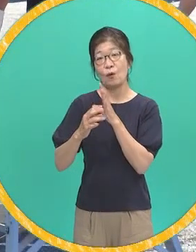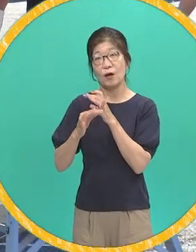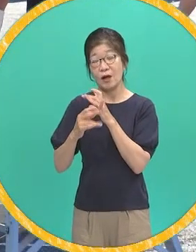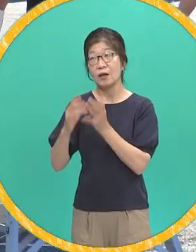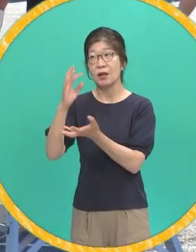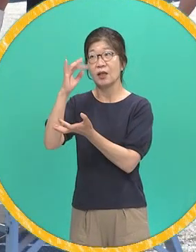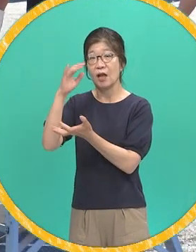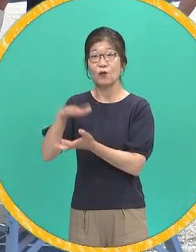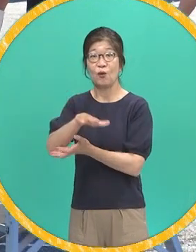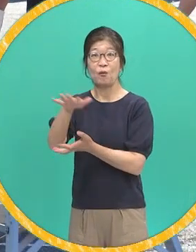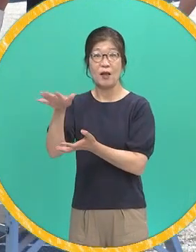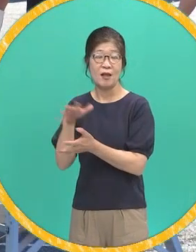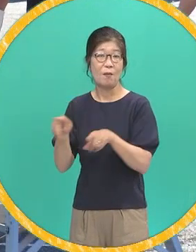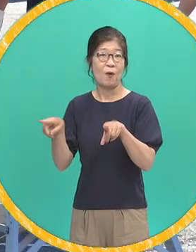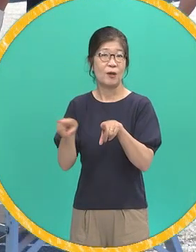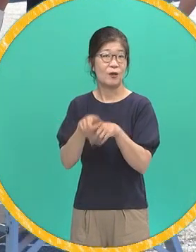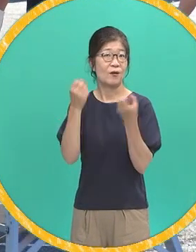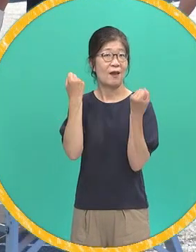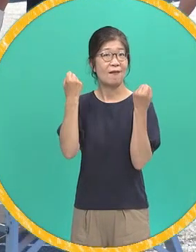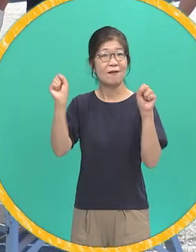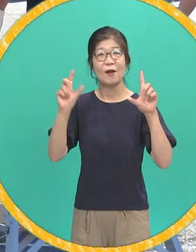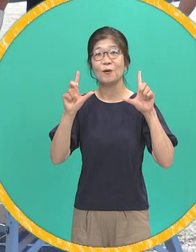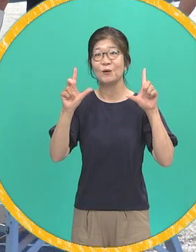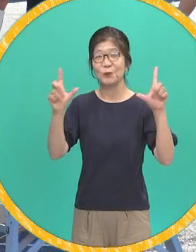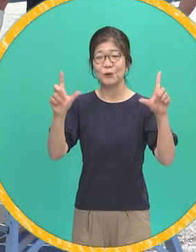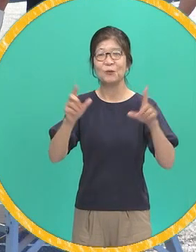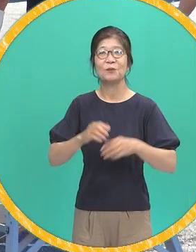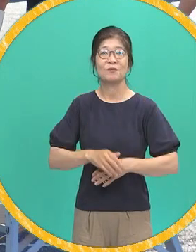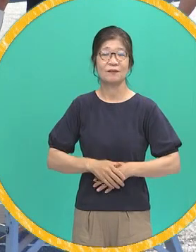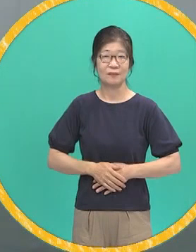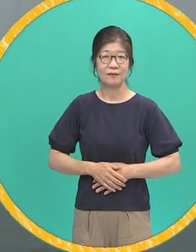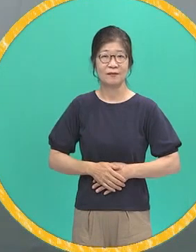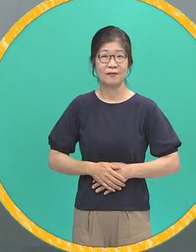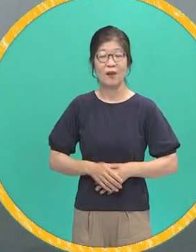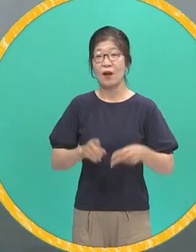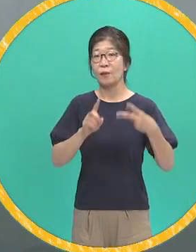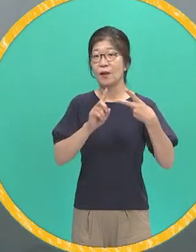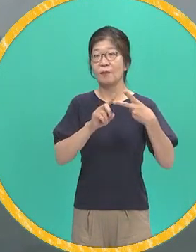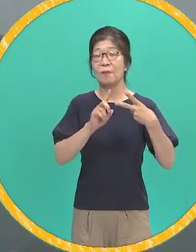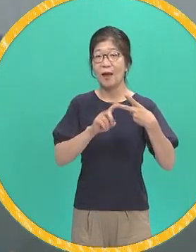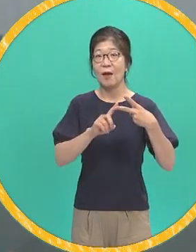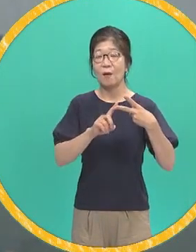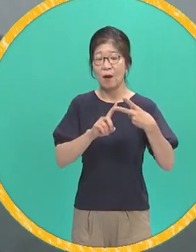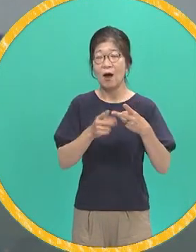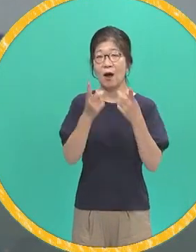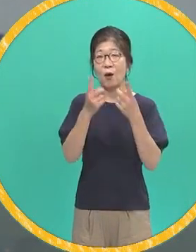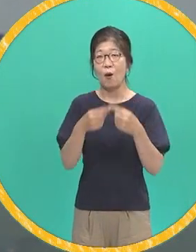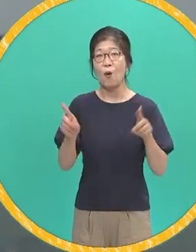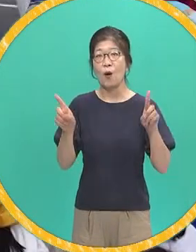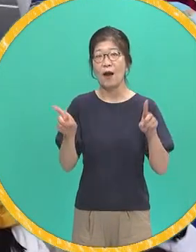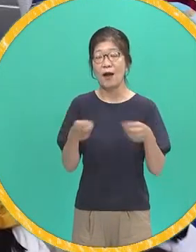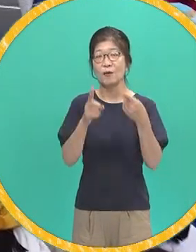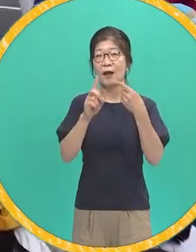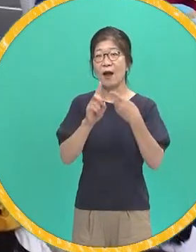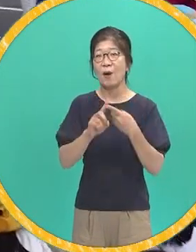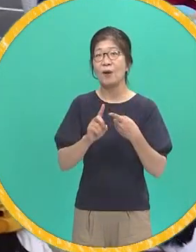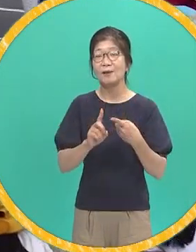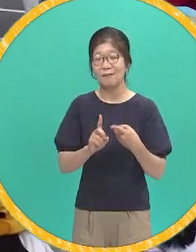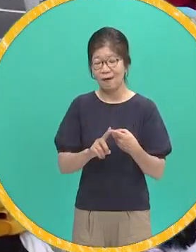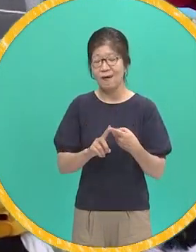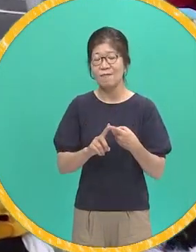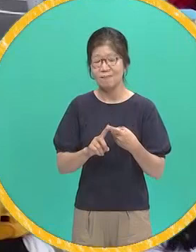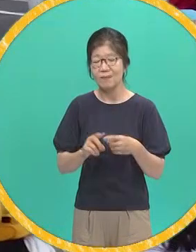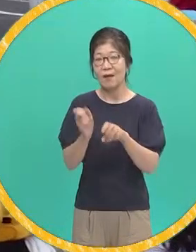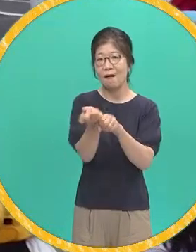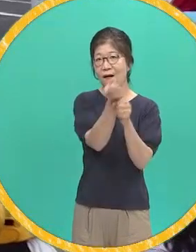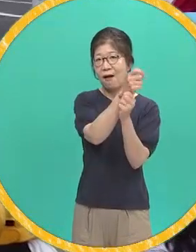体験変化をしながら演技をしていく人と2つ目はカラーガード演技と言って演奏隊員さん